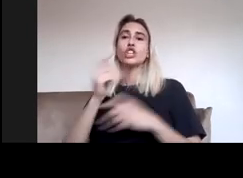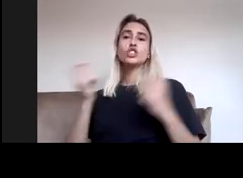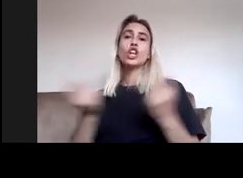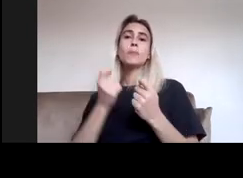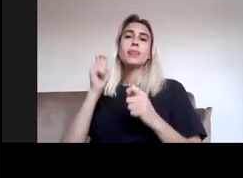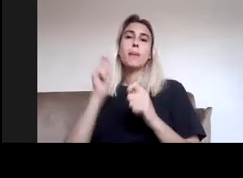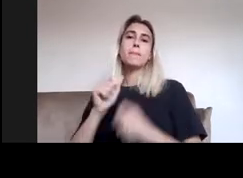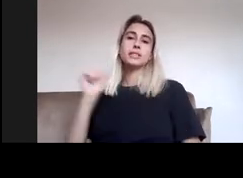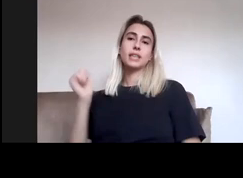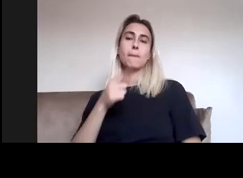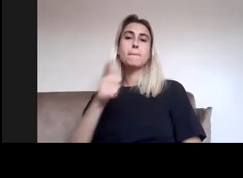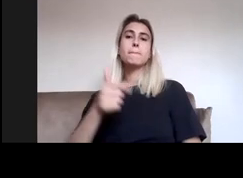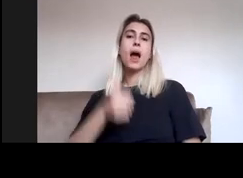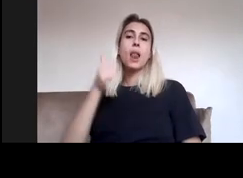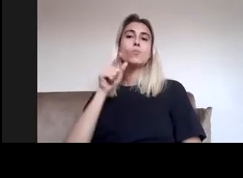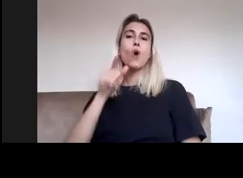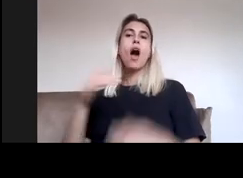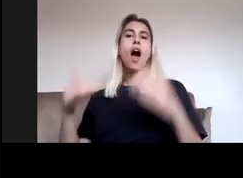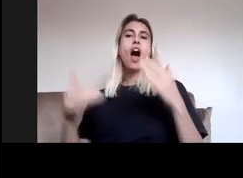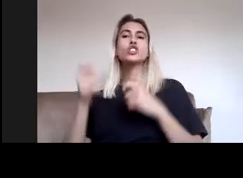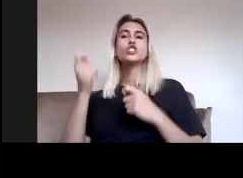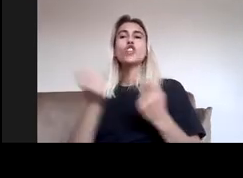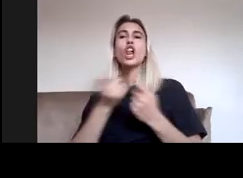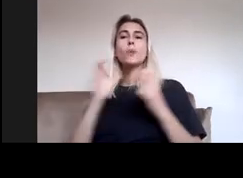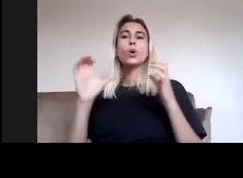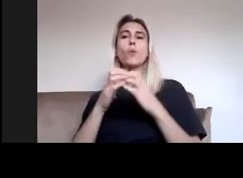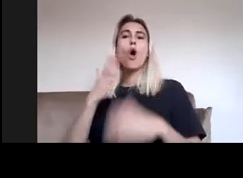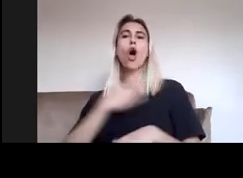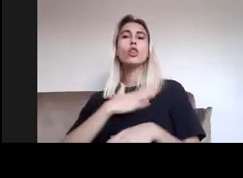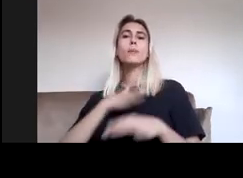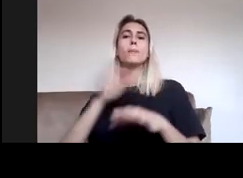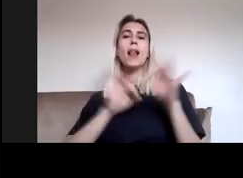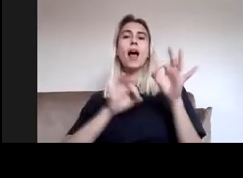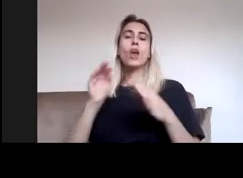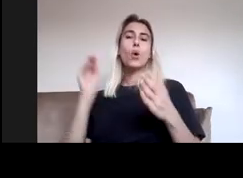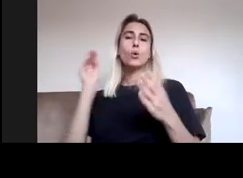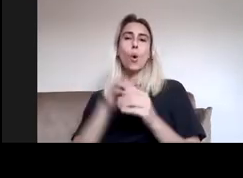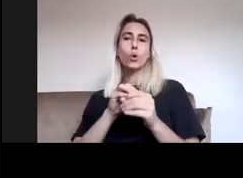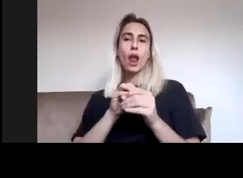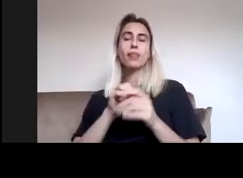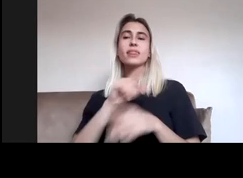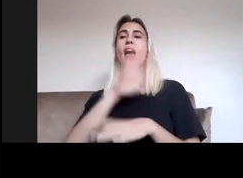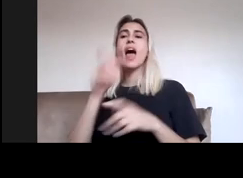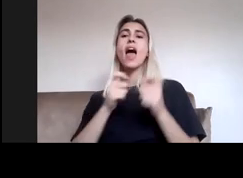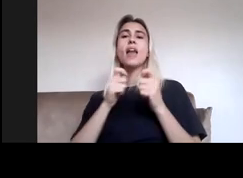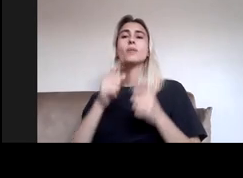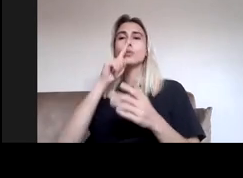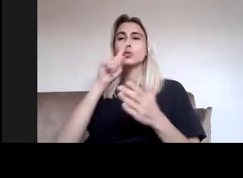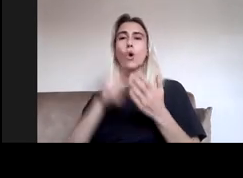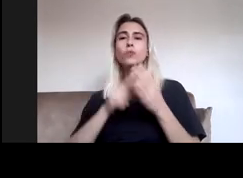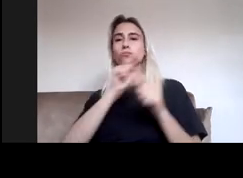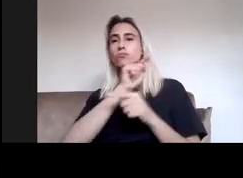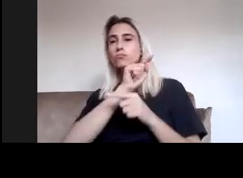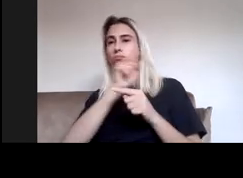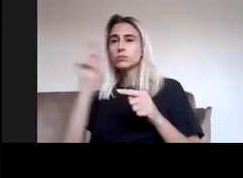lazım. Bakanlıkta da bu zaten alt çalışma gruplarında hep ön planda konulan, hep eğitim noktasının altı çizilen bir